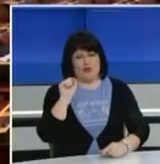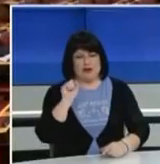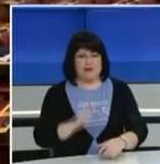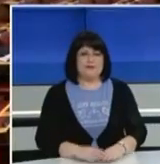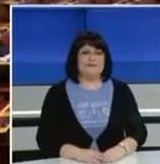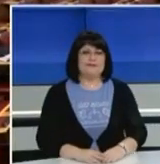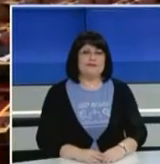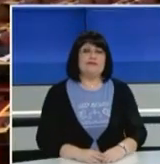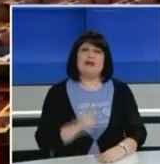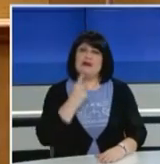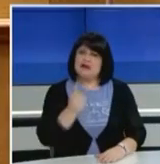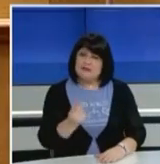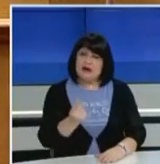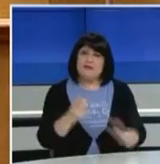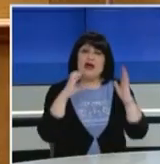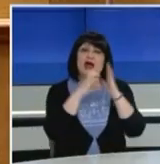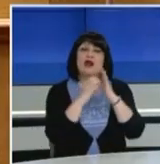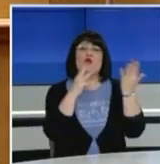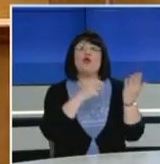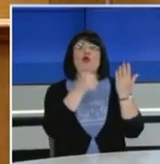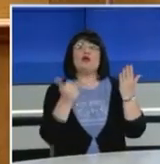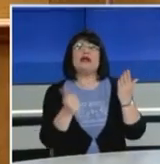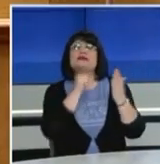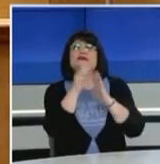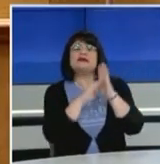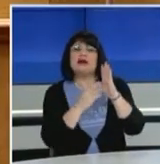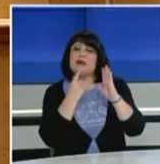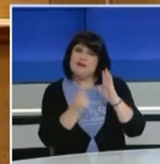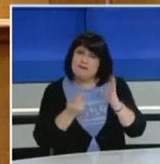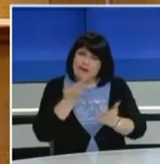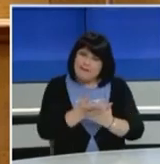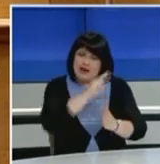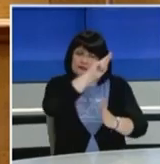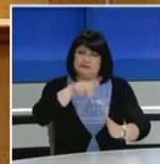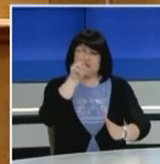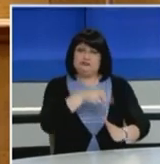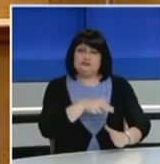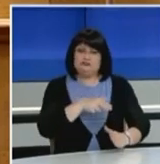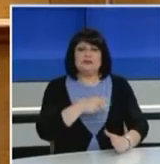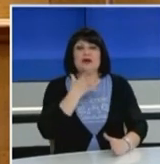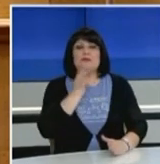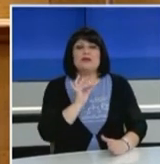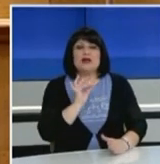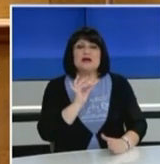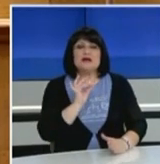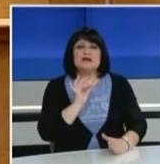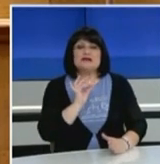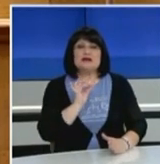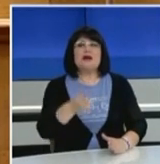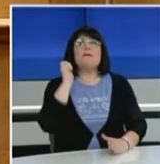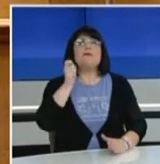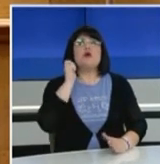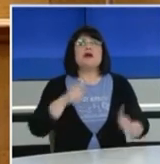για πλήρη κατάργηση του άρθρου 86 του Συντάγματος, ώστε να μην υπάρχει η βάση για αυτά τα